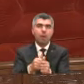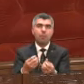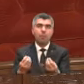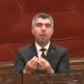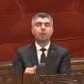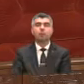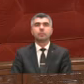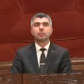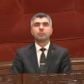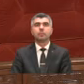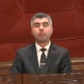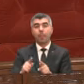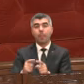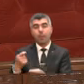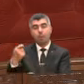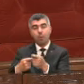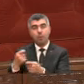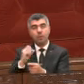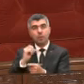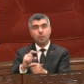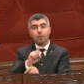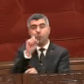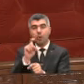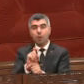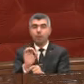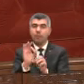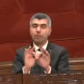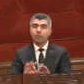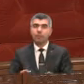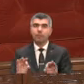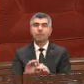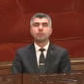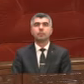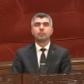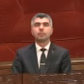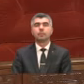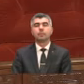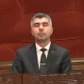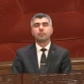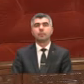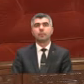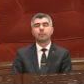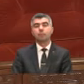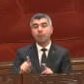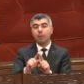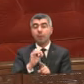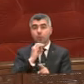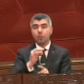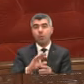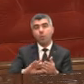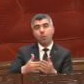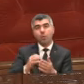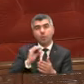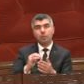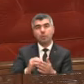ديالك. التجار الصغار الاخرين ما سولتينيش عليهم. النائب المحترم اللي سولني، انا تنامن باللي كل شيء يمكن